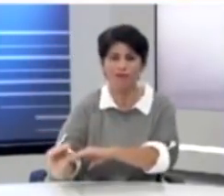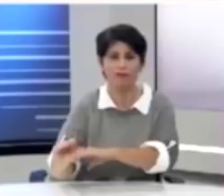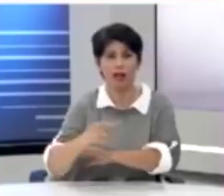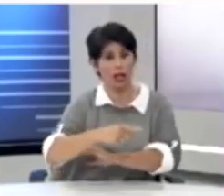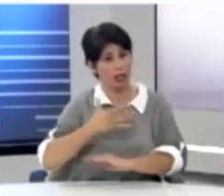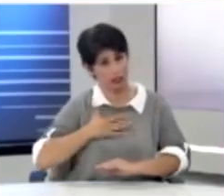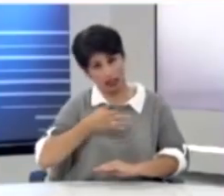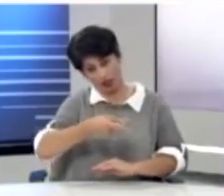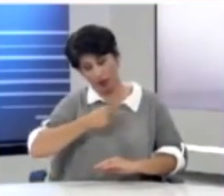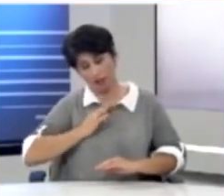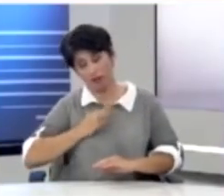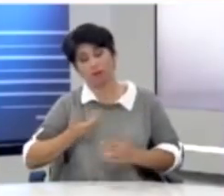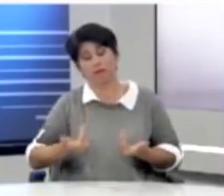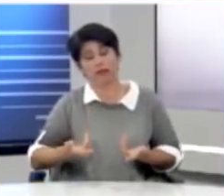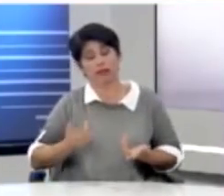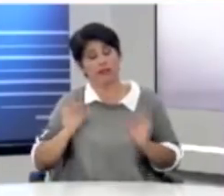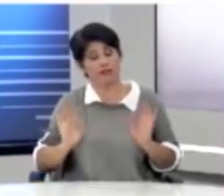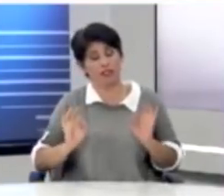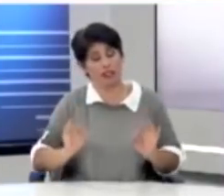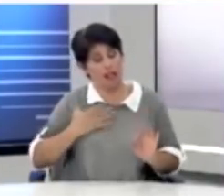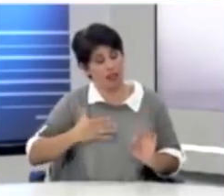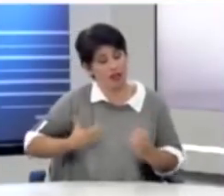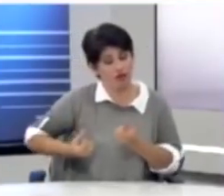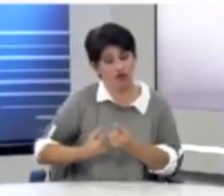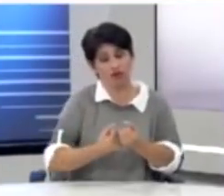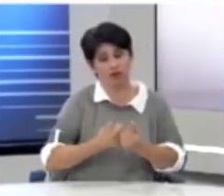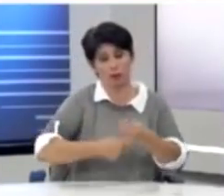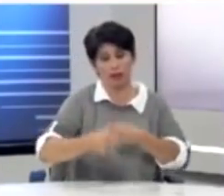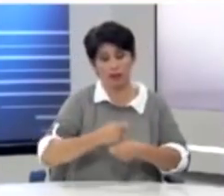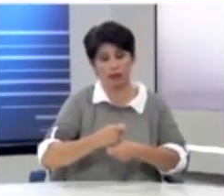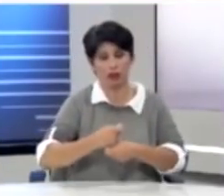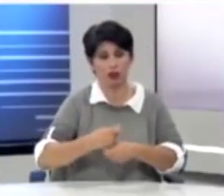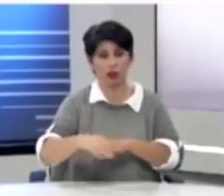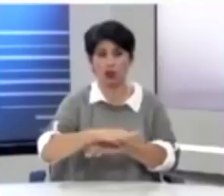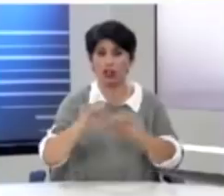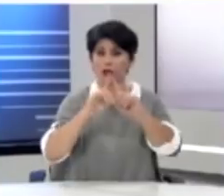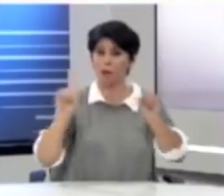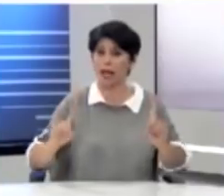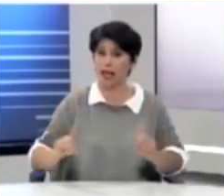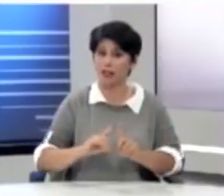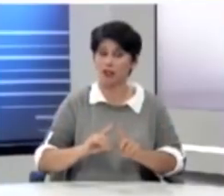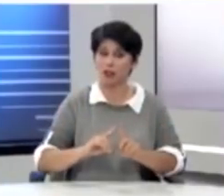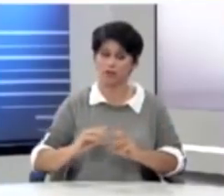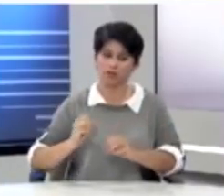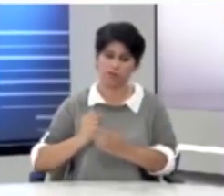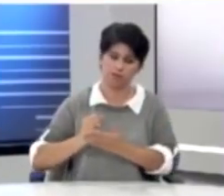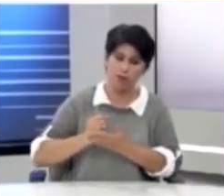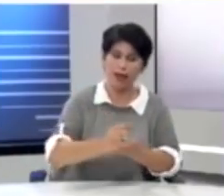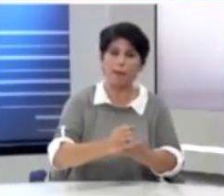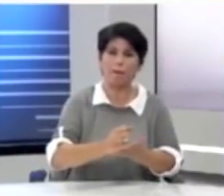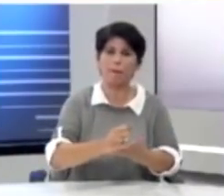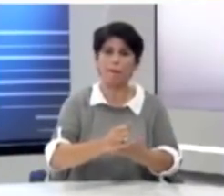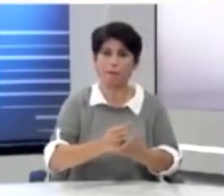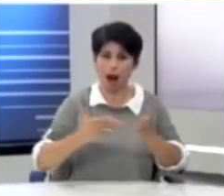επιχειρηματικότητας, πως το σχετικό σας πλαίσιο πρημοδοτεί όχι μόνο τις μεγάλες, αλλά και